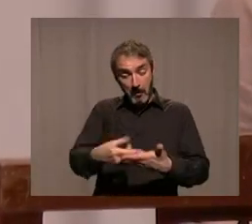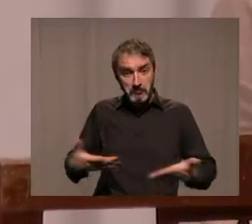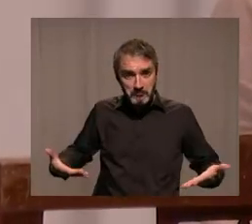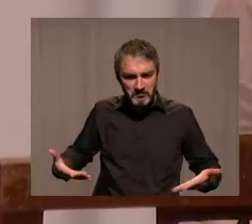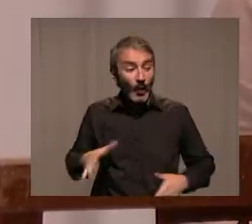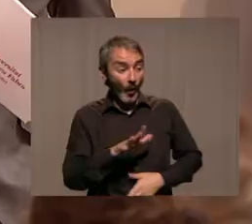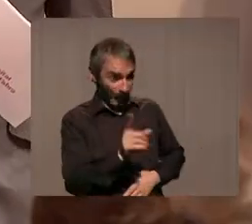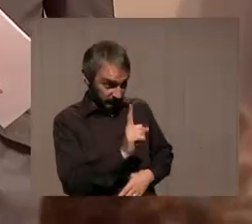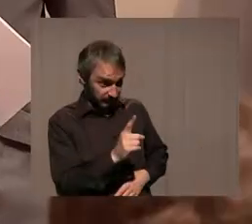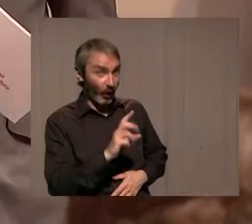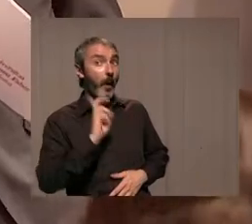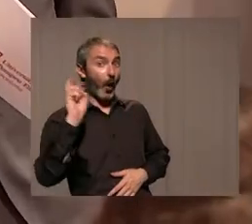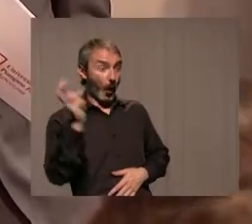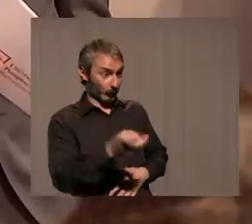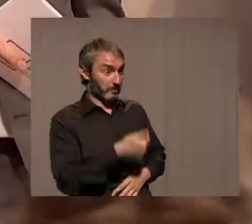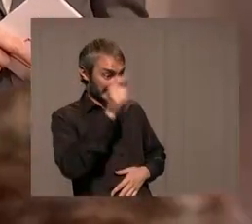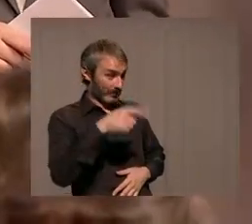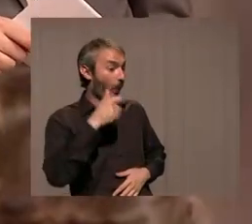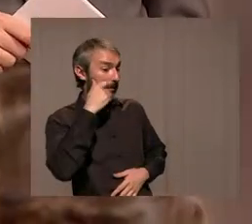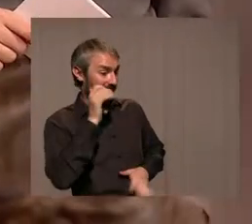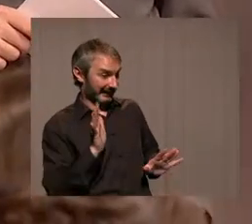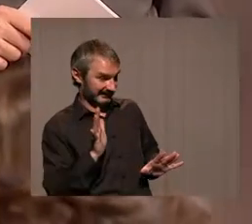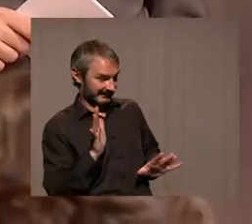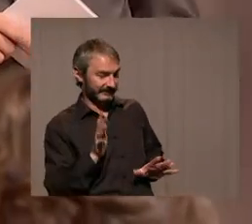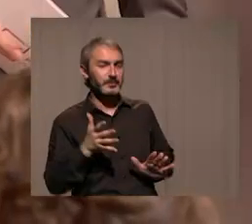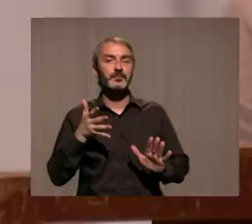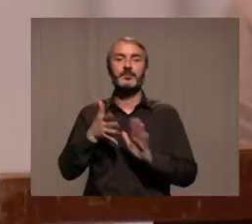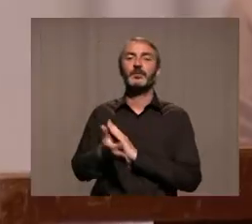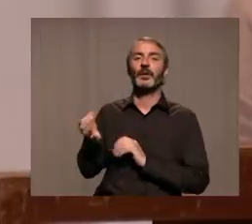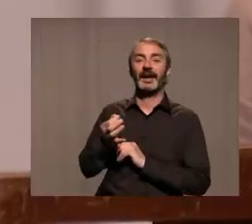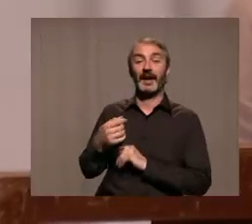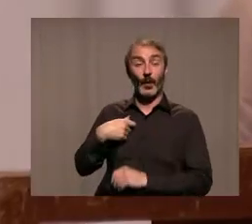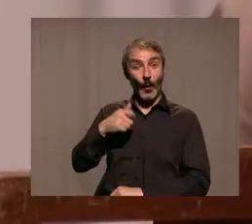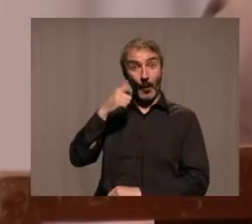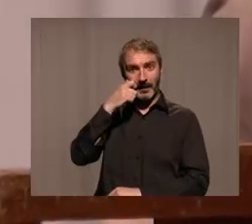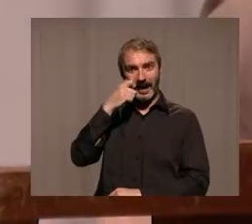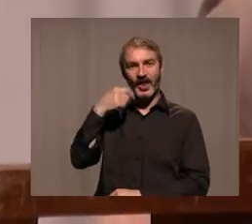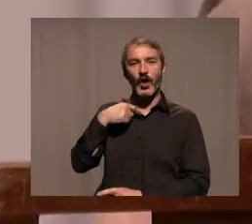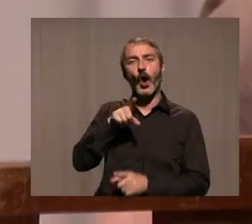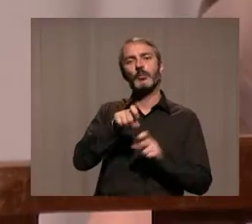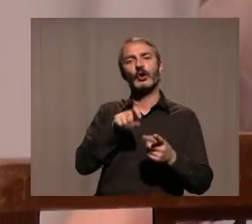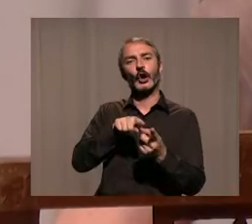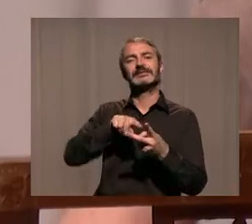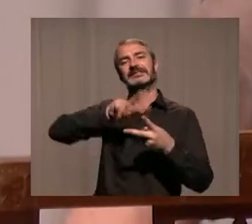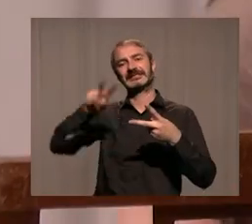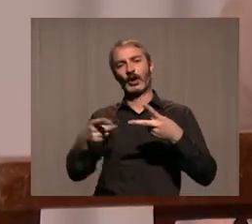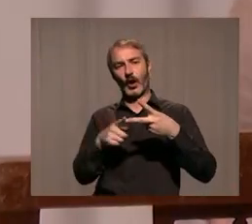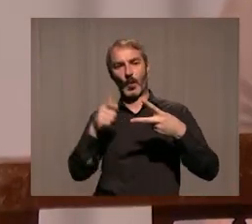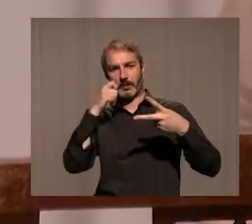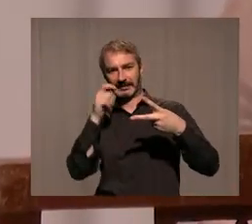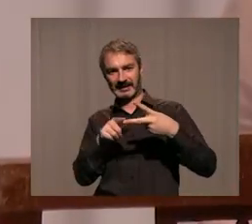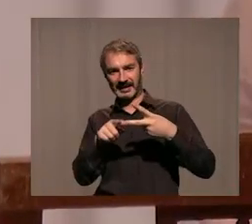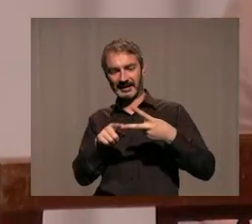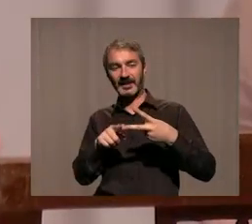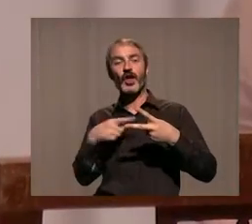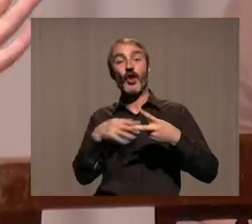ets l'única, a Humanitats. No, perquè jo, Humanitats era la meva segona opció, i jo vaig fer un canvi